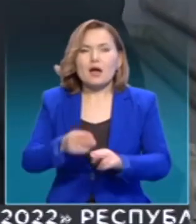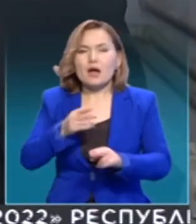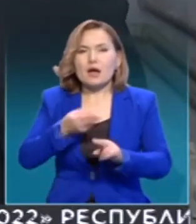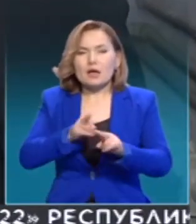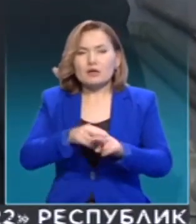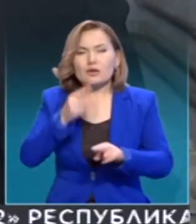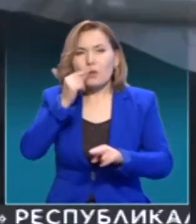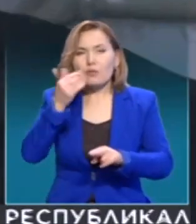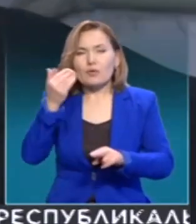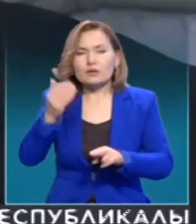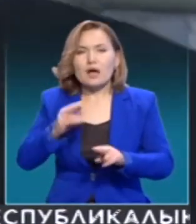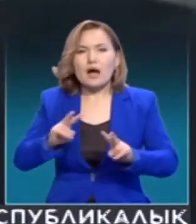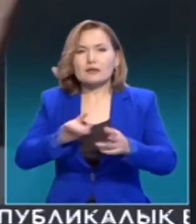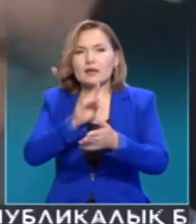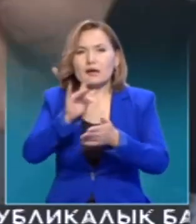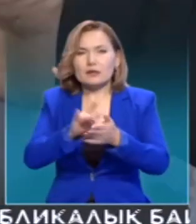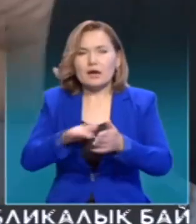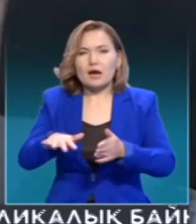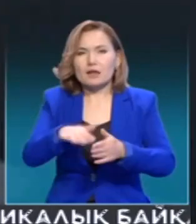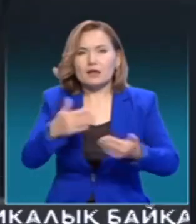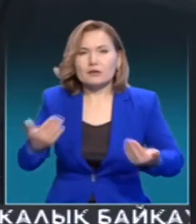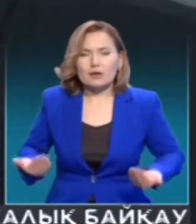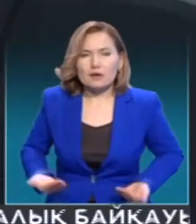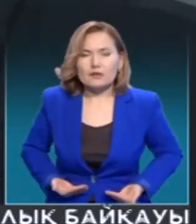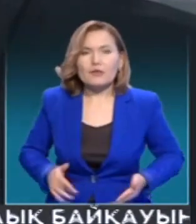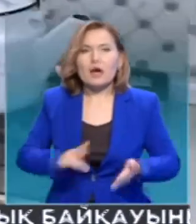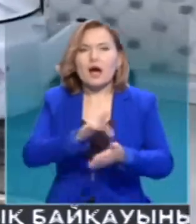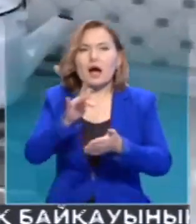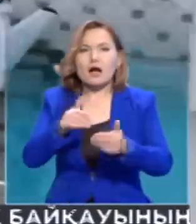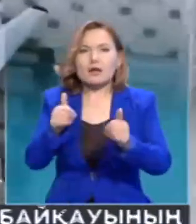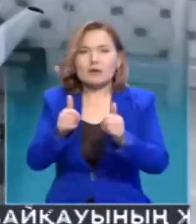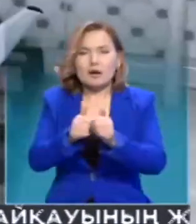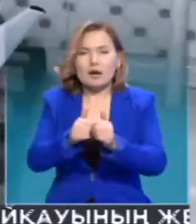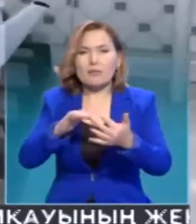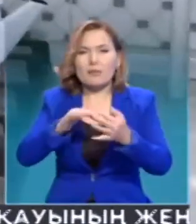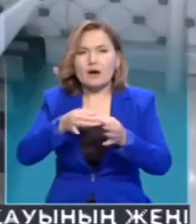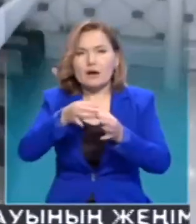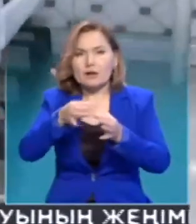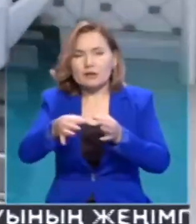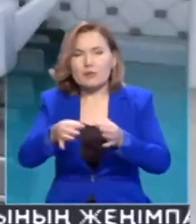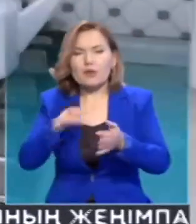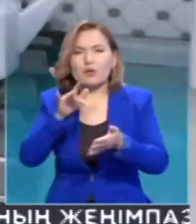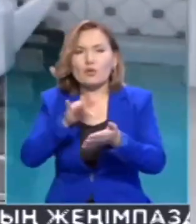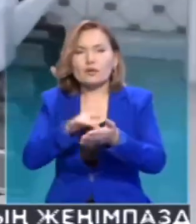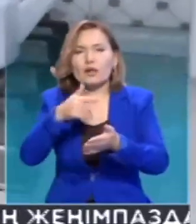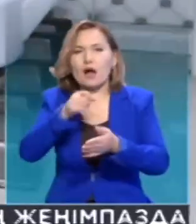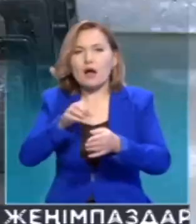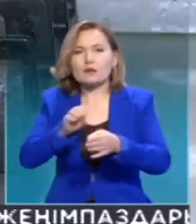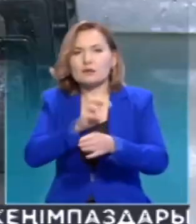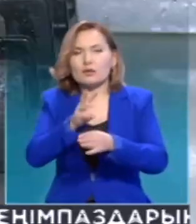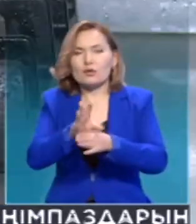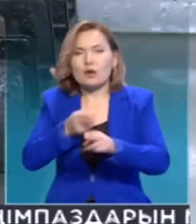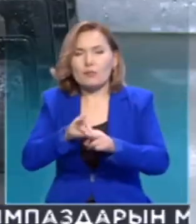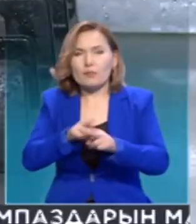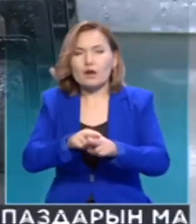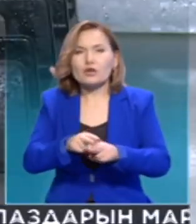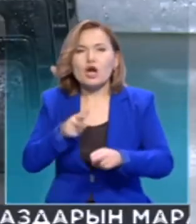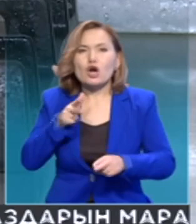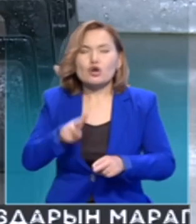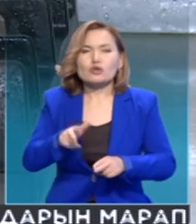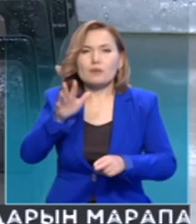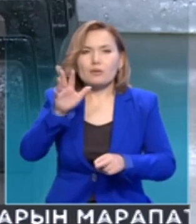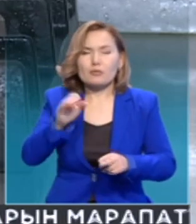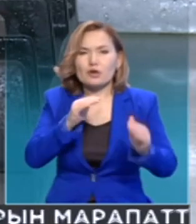елорданың оңтүстік шығысындағы тұрғын үй алабында тұрады. Былтыр қала маңындағы елді мекенге орталық газ құбыры жеткізілген. Аз уақыттың ішінде мұндағы 3,5 мыңнан